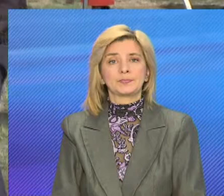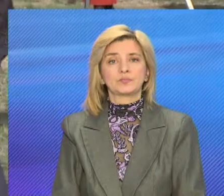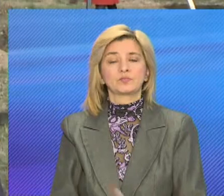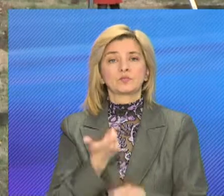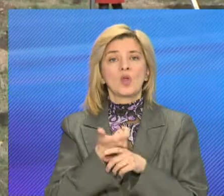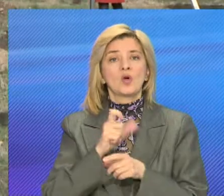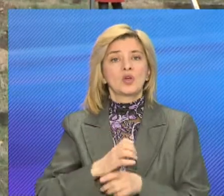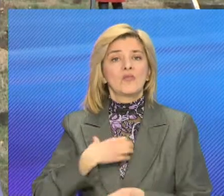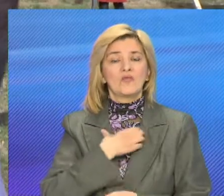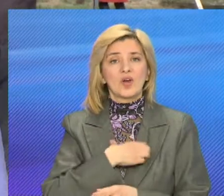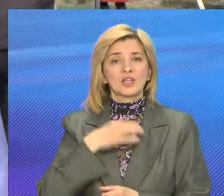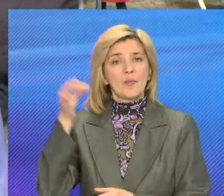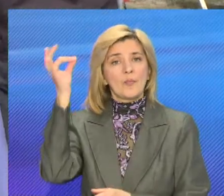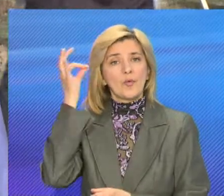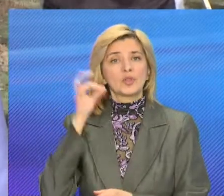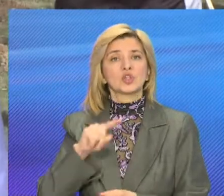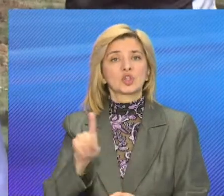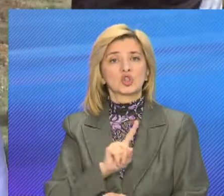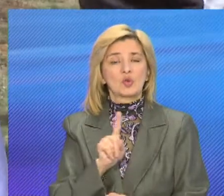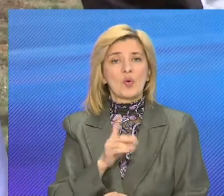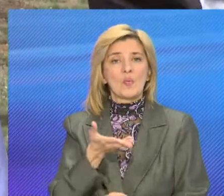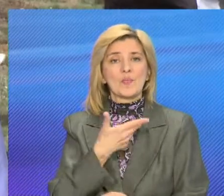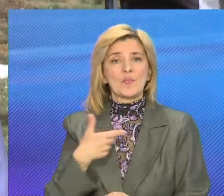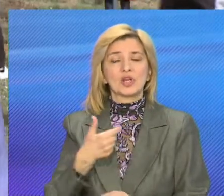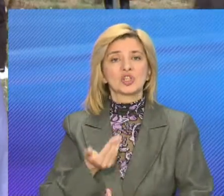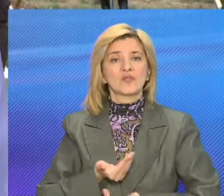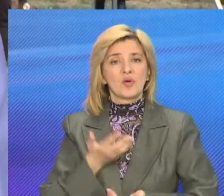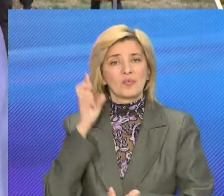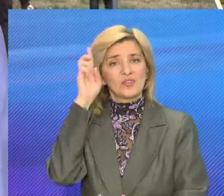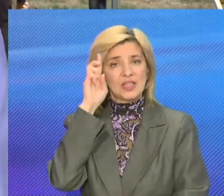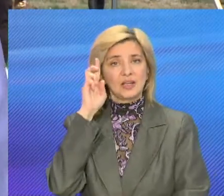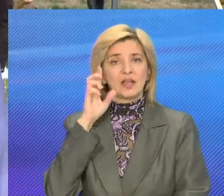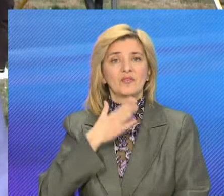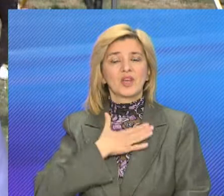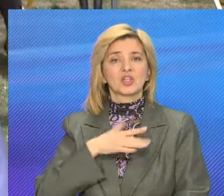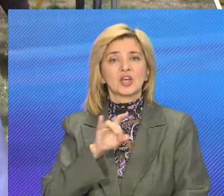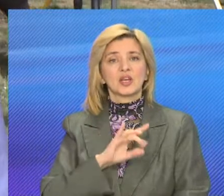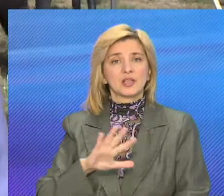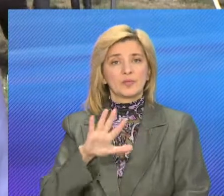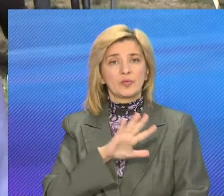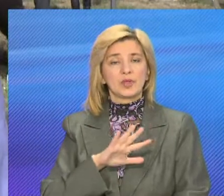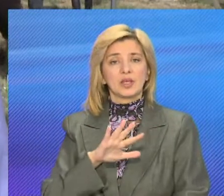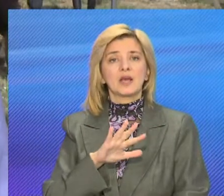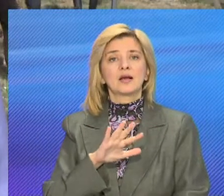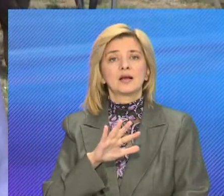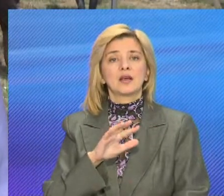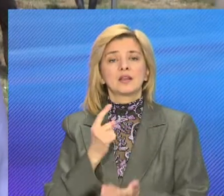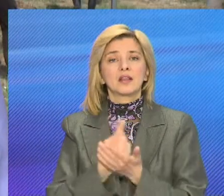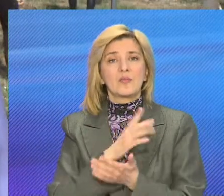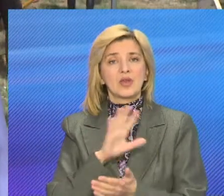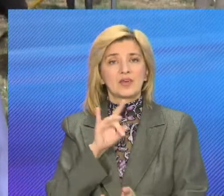Очень важно помнить о том, что мы живем в нашей стране, в нашей республике Беларусь. Мы не первый